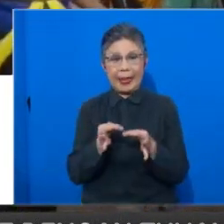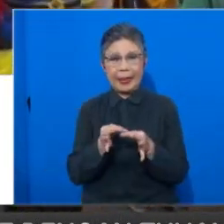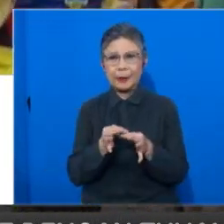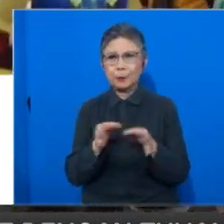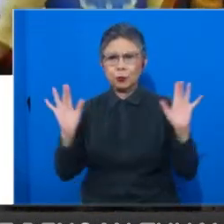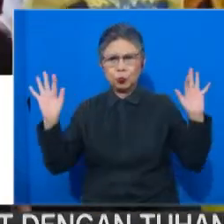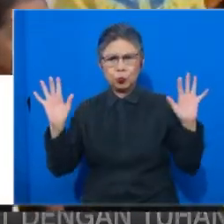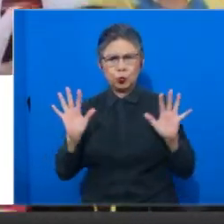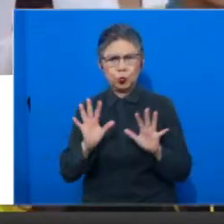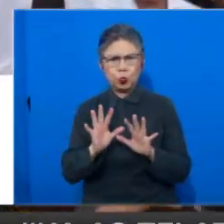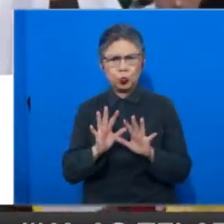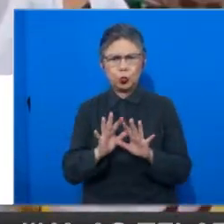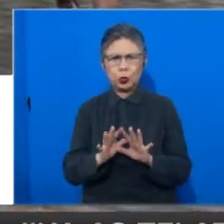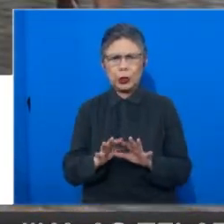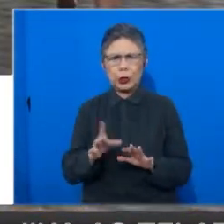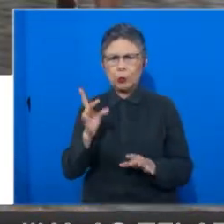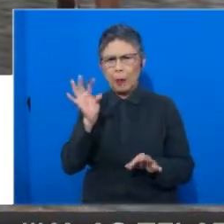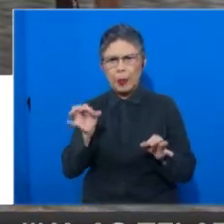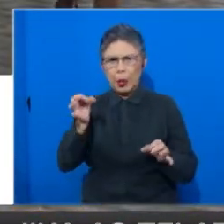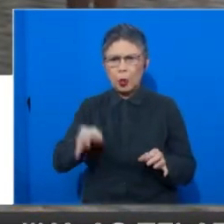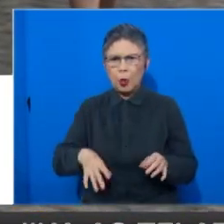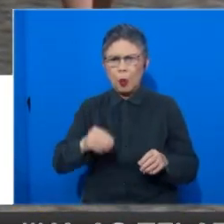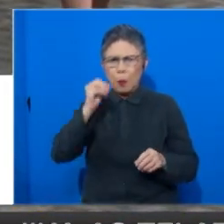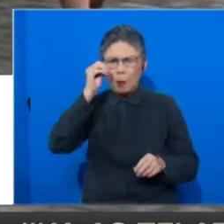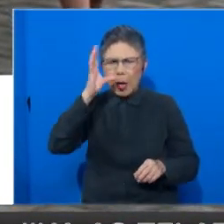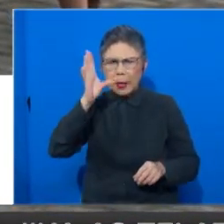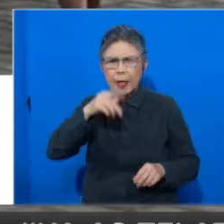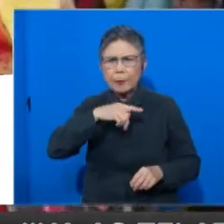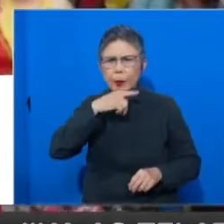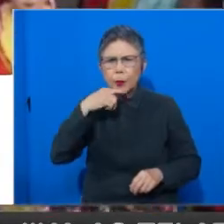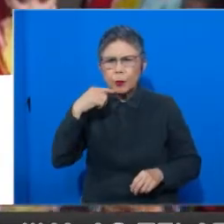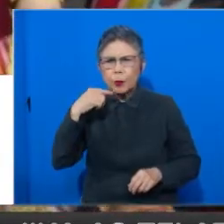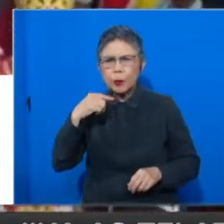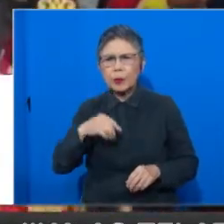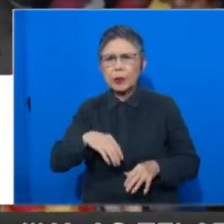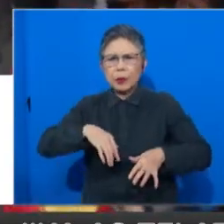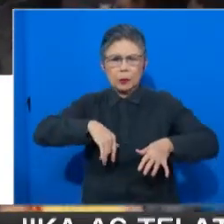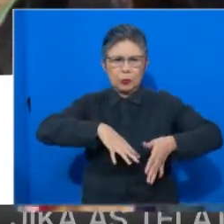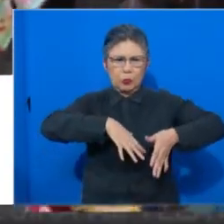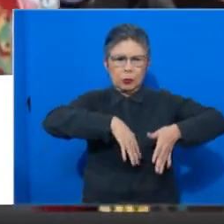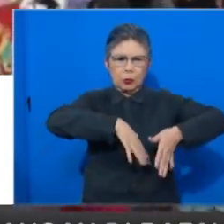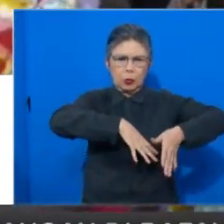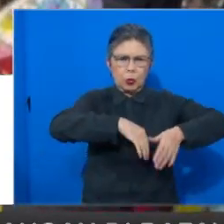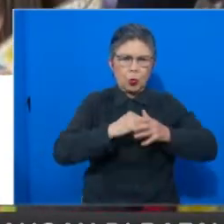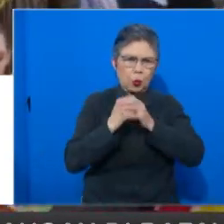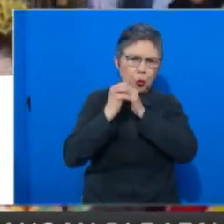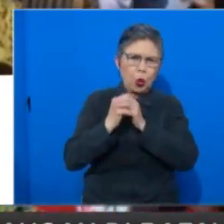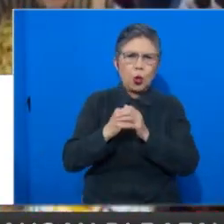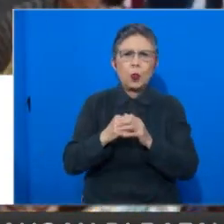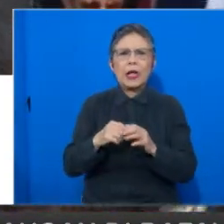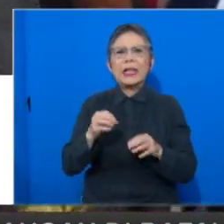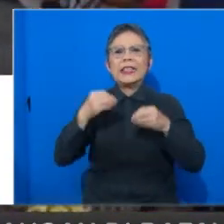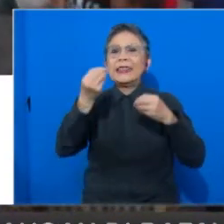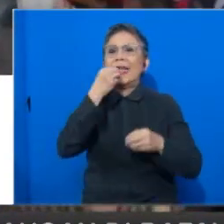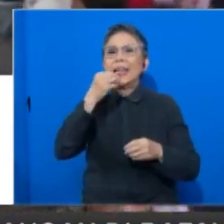Ribuan warga Desa Semboro Jember, Jawa Timur, minggu pagi tumpah ruah memenuhi jalan desa. Mereka mengikuti tradisi arak-arakan ratusan tumpeng berisi